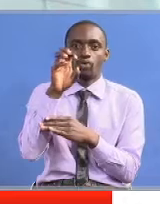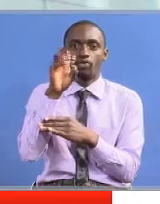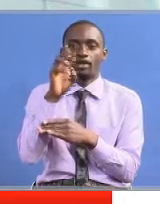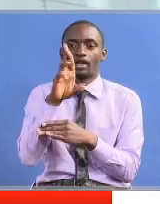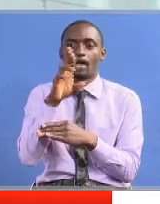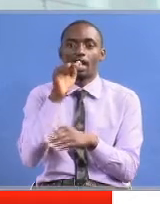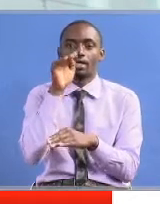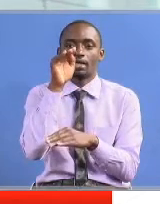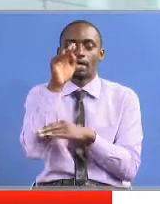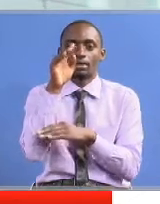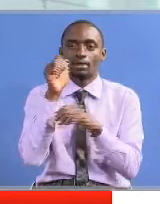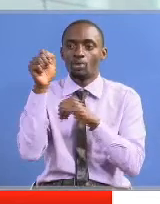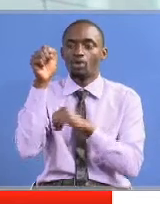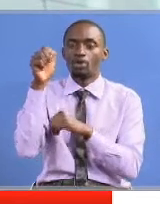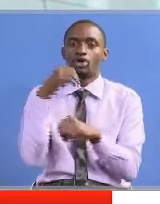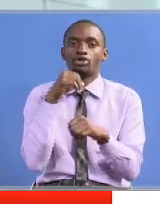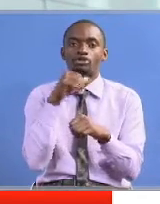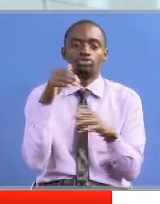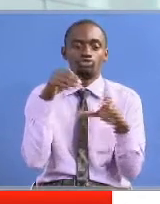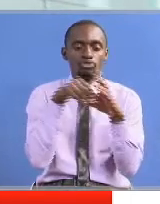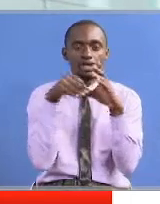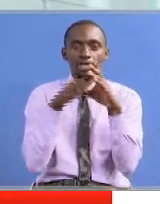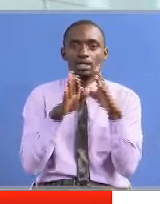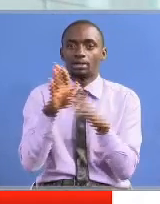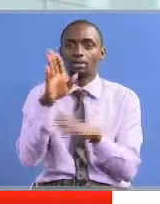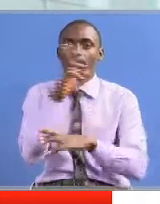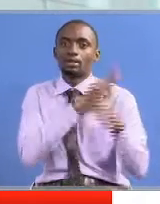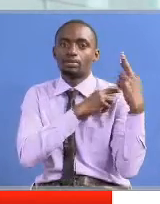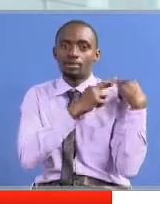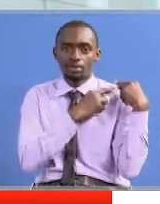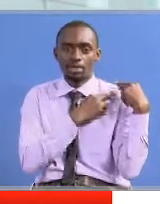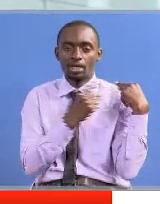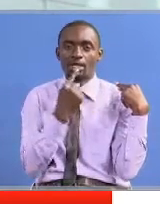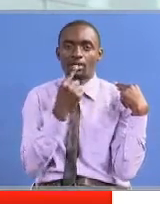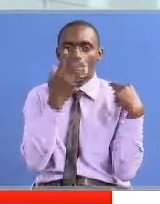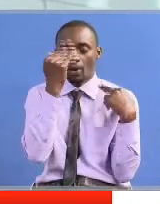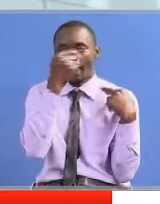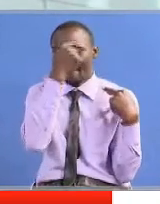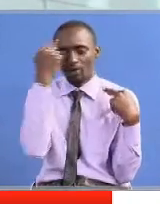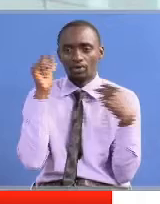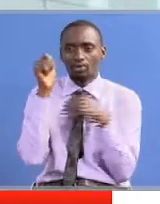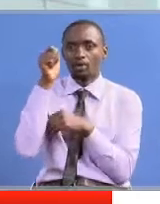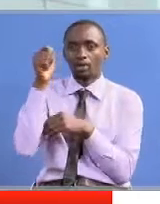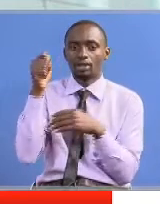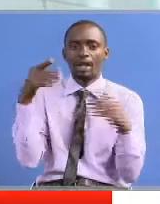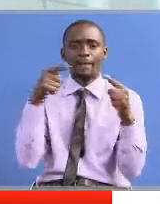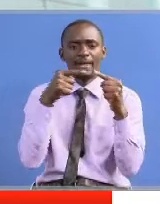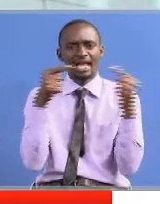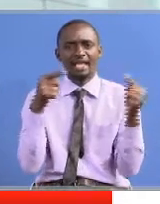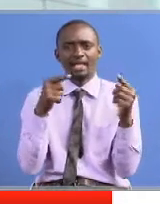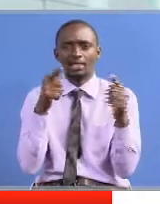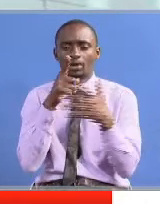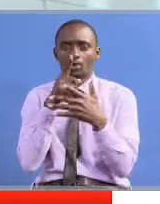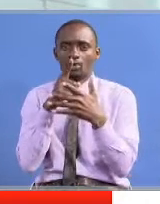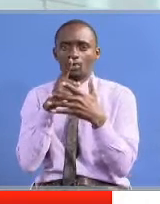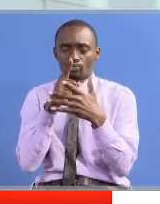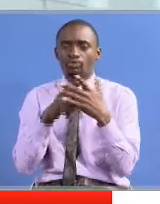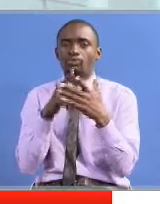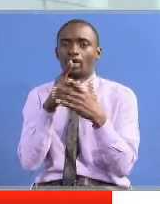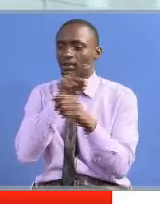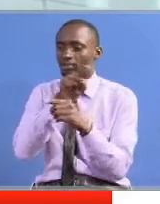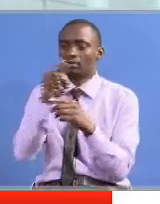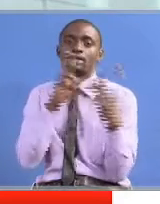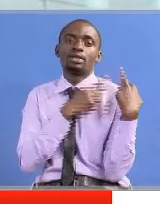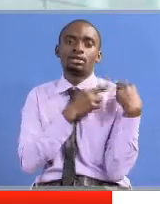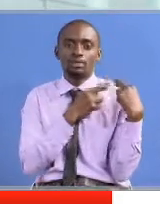amewataka wanasiasa kutoingilia utendakazi wao. Okioma amedai kuwa wanasiasa wamekuwa wakipinga juhudi zao za kuwanyima wamiliki wa vilabu leseni. Kwa kauli